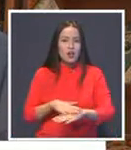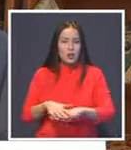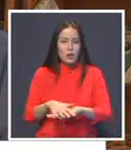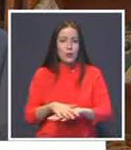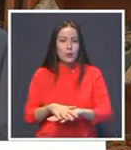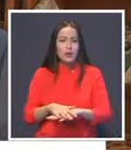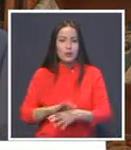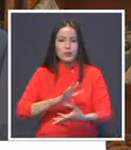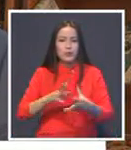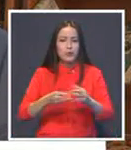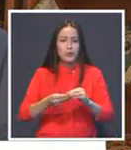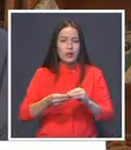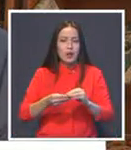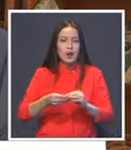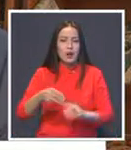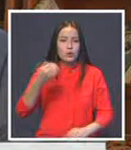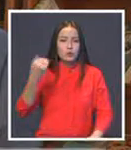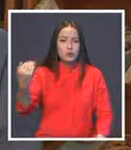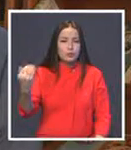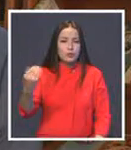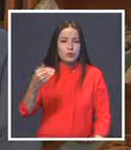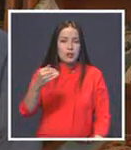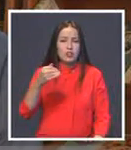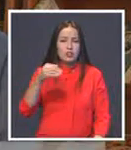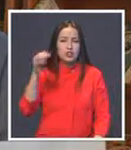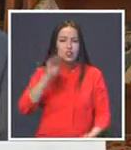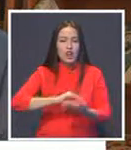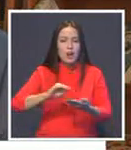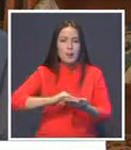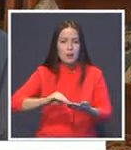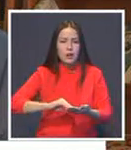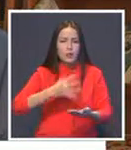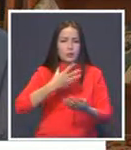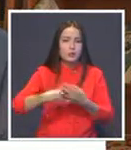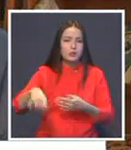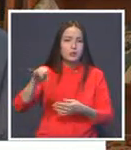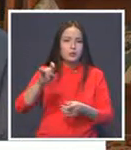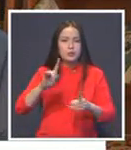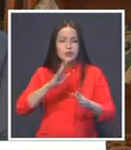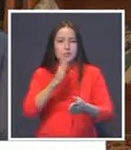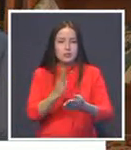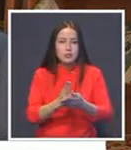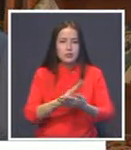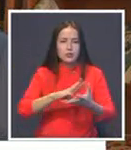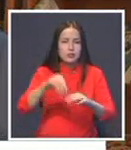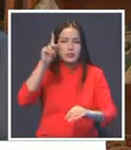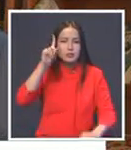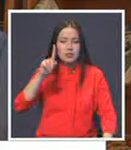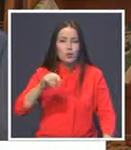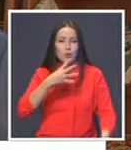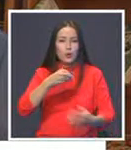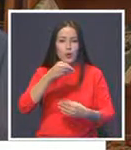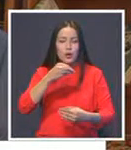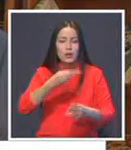біліп, және де бұл шынымен біздің болашаққа деген берік серігіміз деуге болады. Мұхтар Әуезовтің рухани